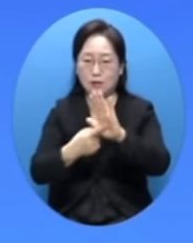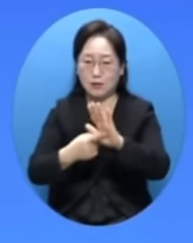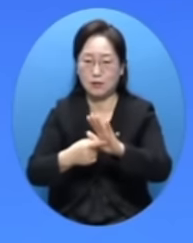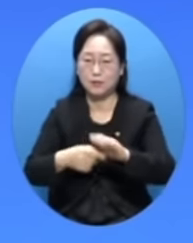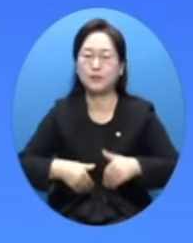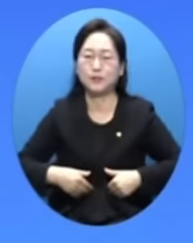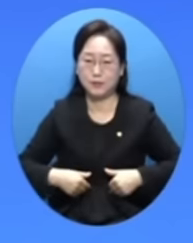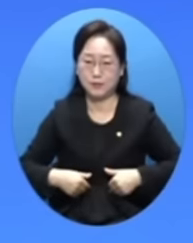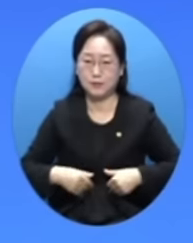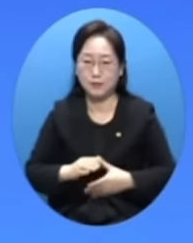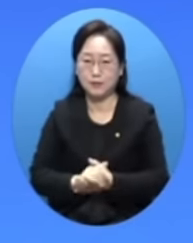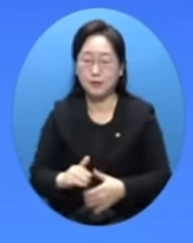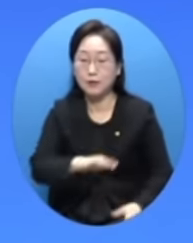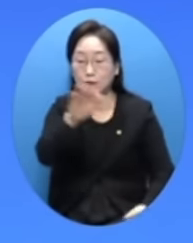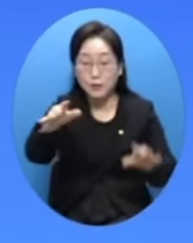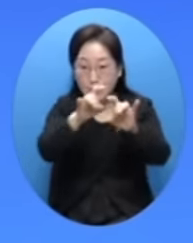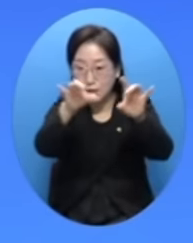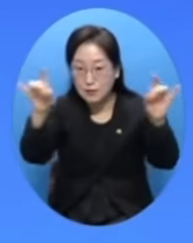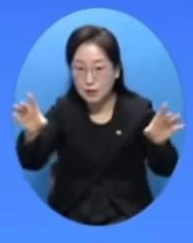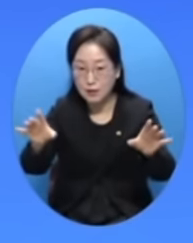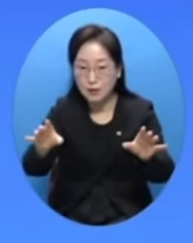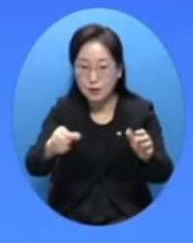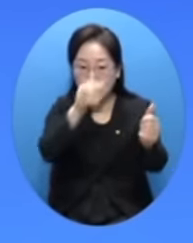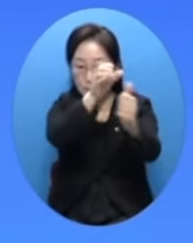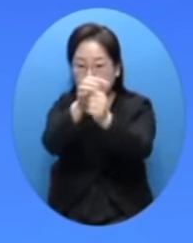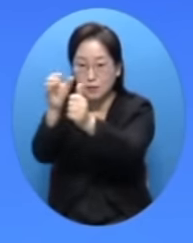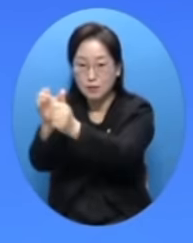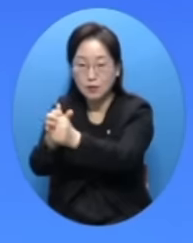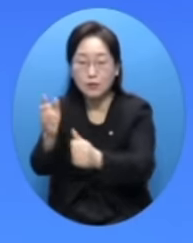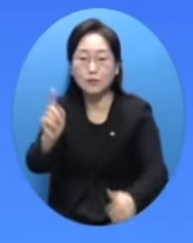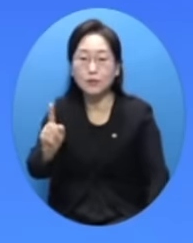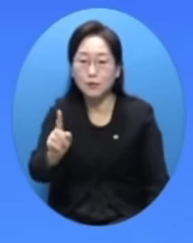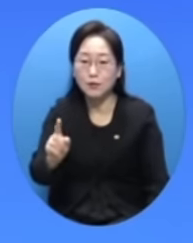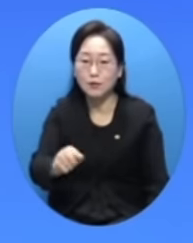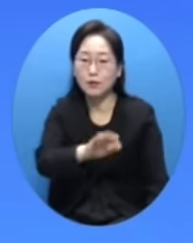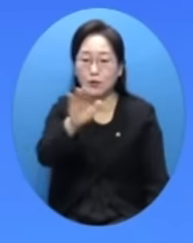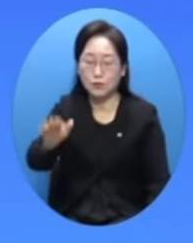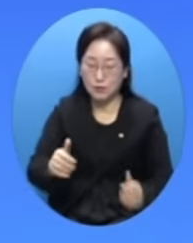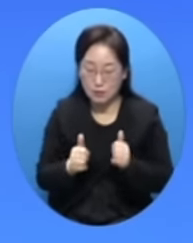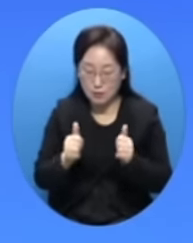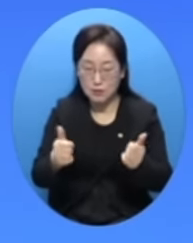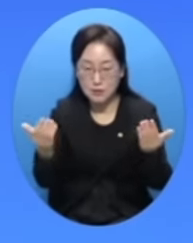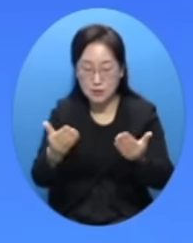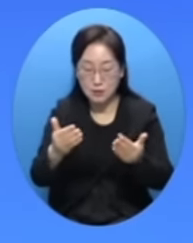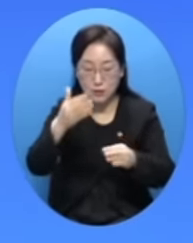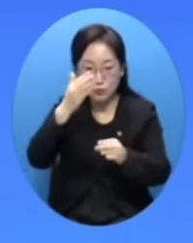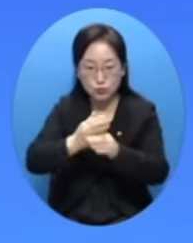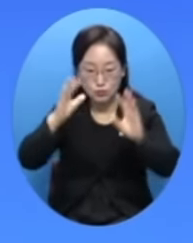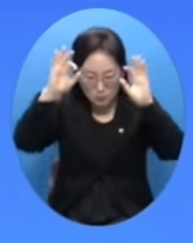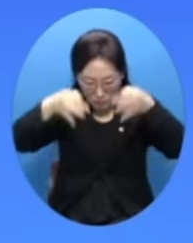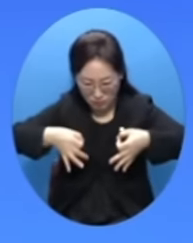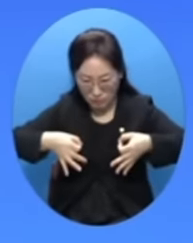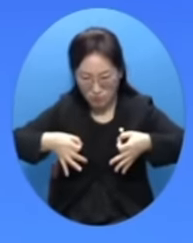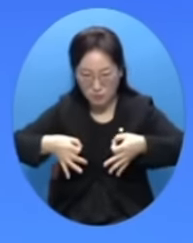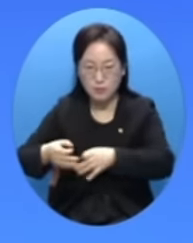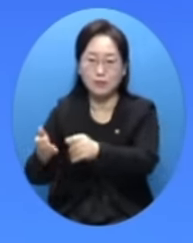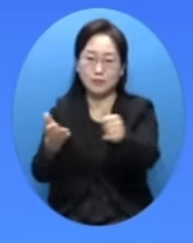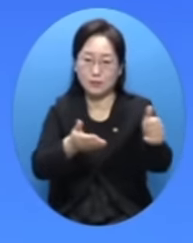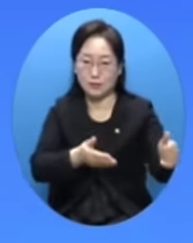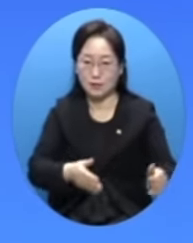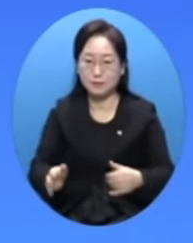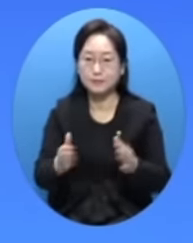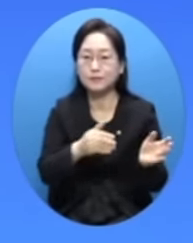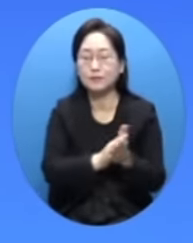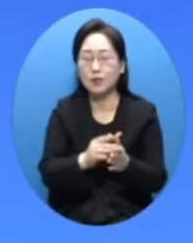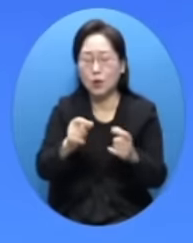것입니다 우리 각자 각자에게 준 삶이 무엇인지 그 사명을 가지고 열심히 일라고 있는지 우리 자신을 한번 돌아봐야 합니다 그런데 오랜